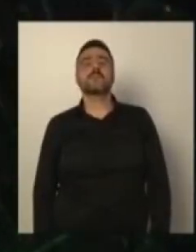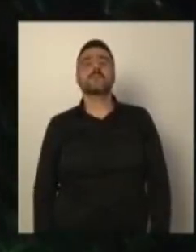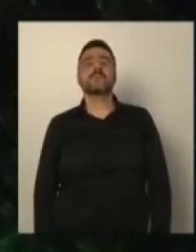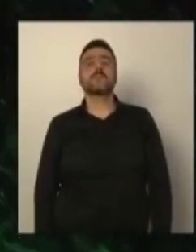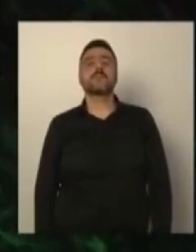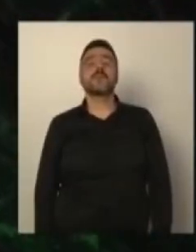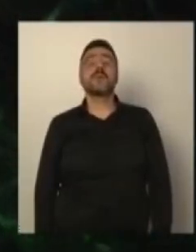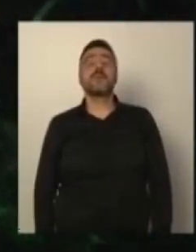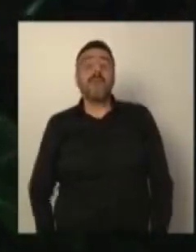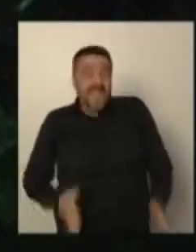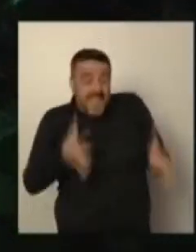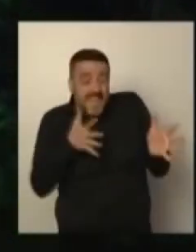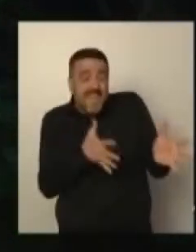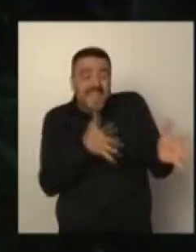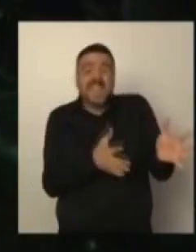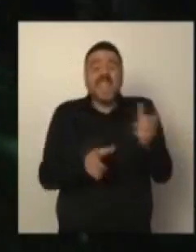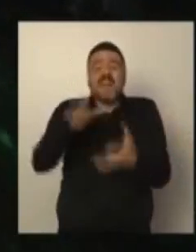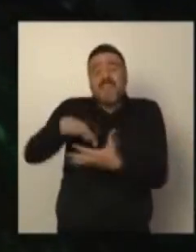Çünkü savurganlar,